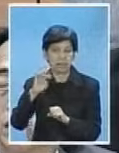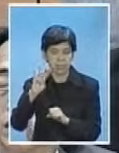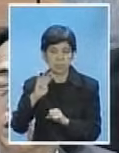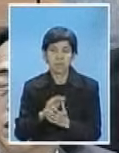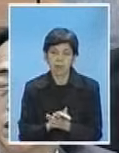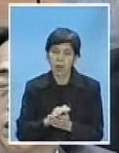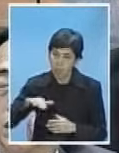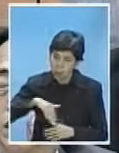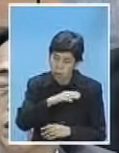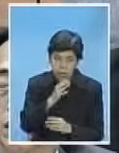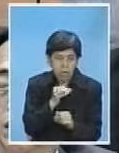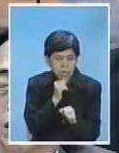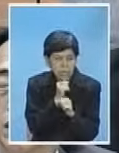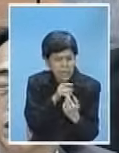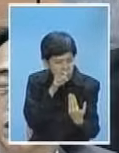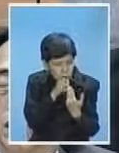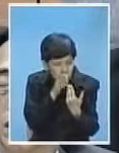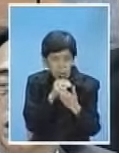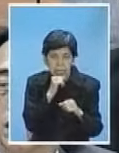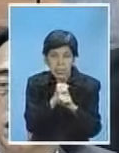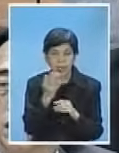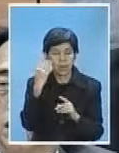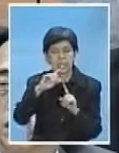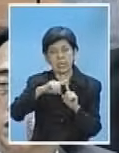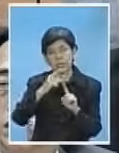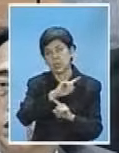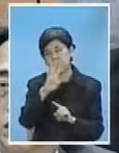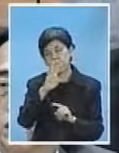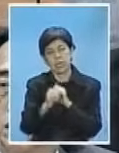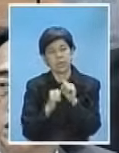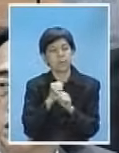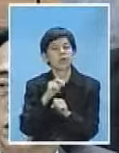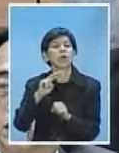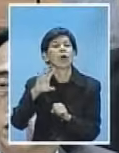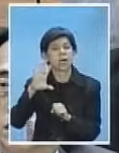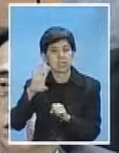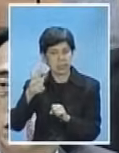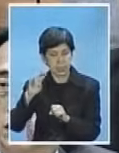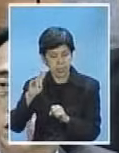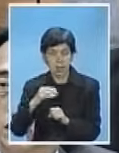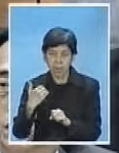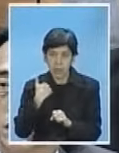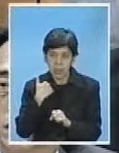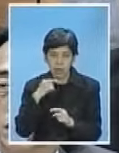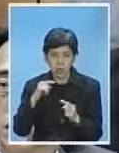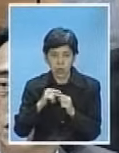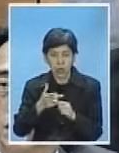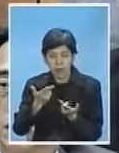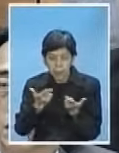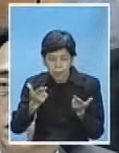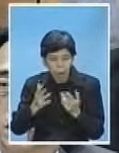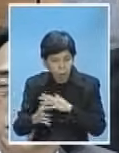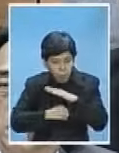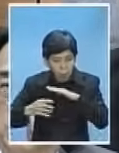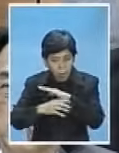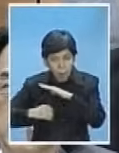2544เราส่วนใหญ่ไปยึดเหตุการณ์วันที่4มกราคม2547เพราะมันเป็นวันปล้นปืนแต่